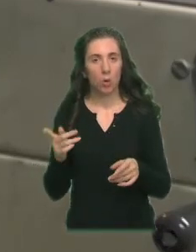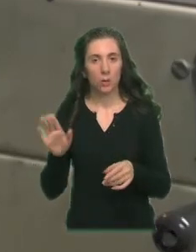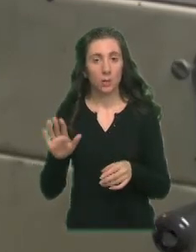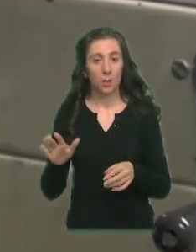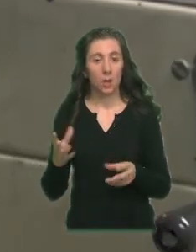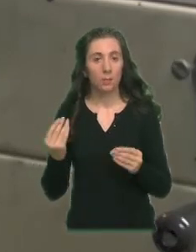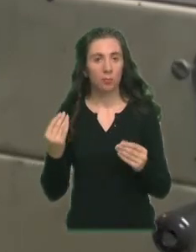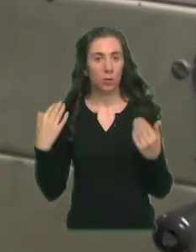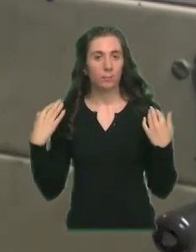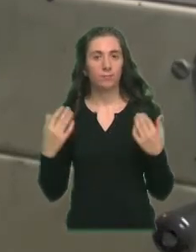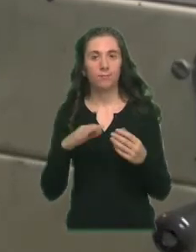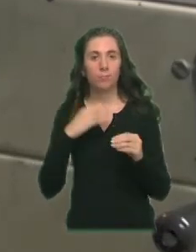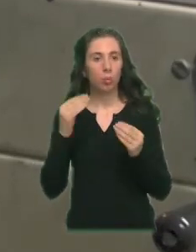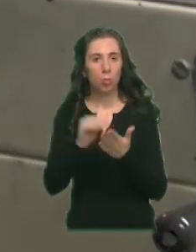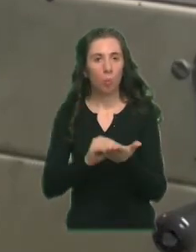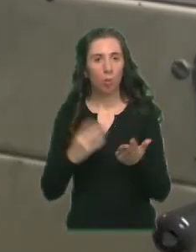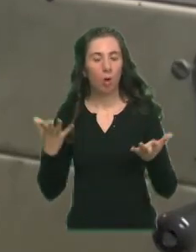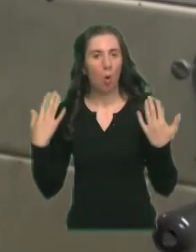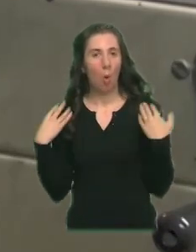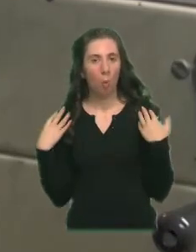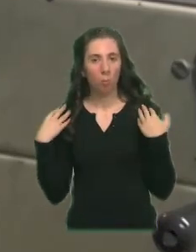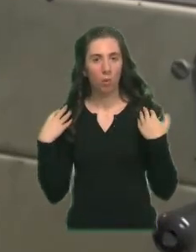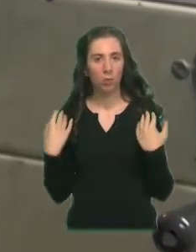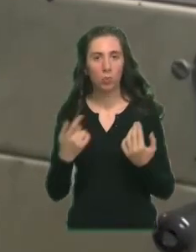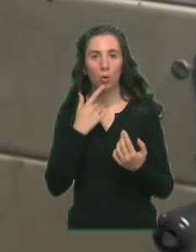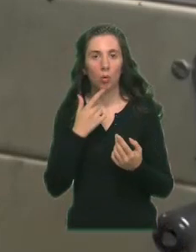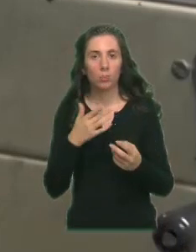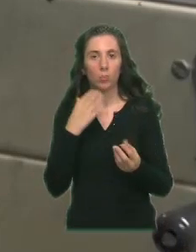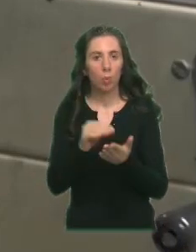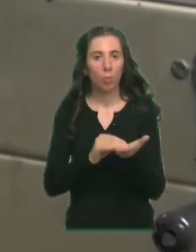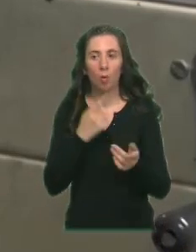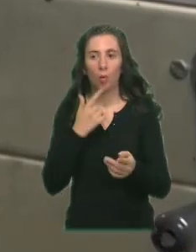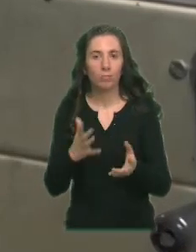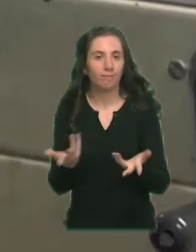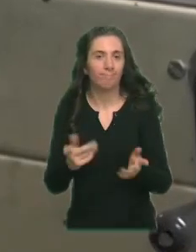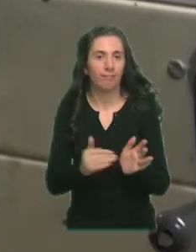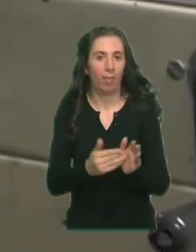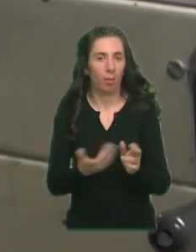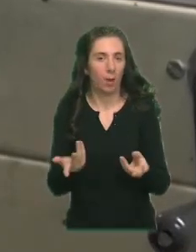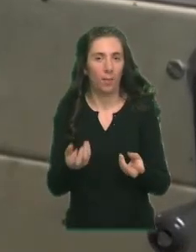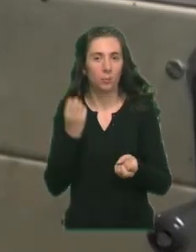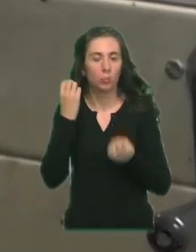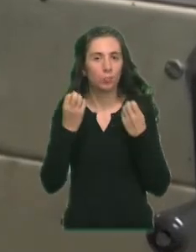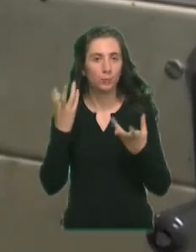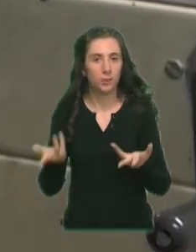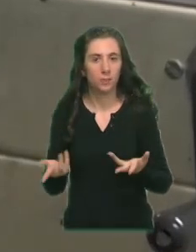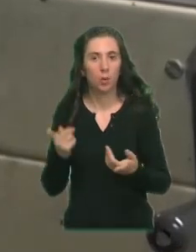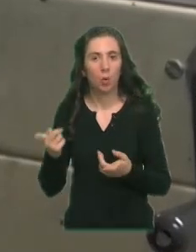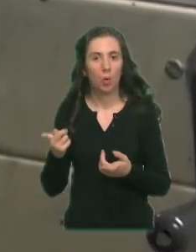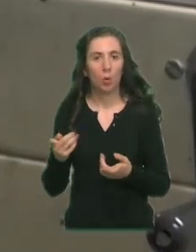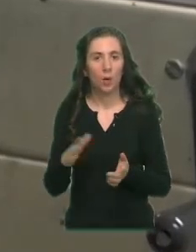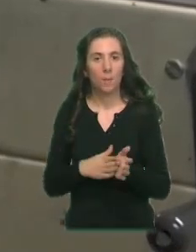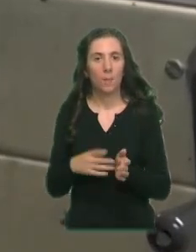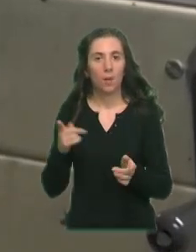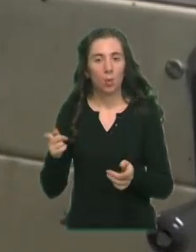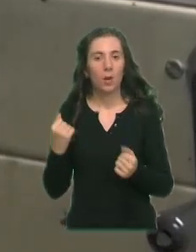opterećenje sa masu podataka koji su suvišni. Ne? Mm-hmm. Ne? Recimo, on je ovo,